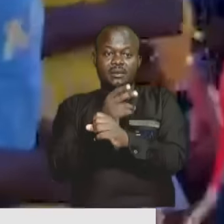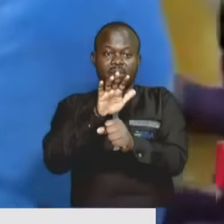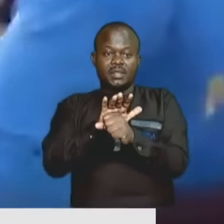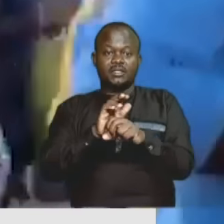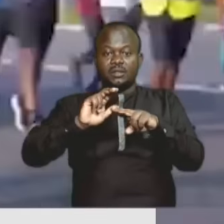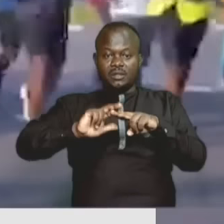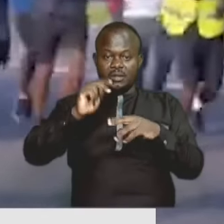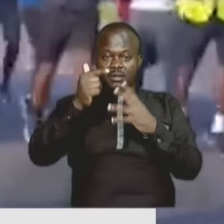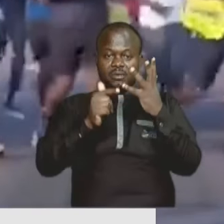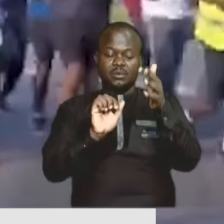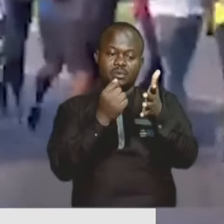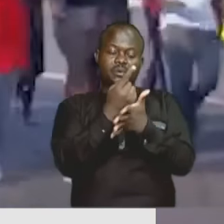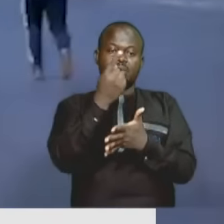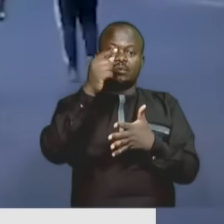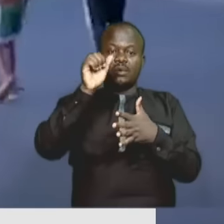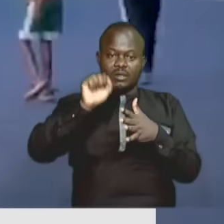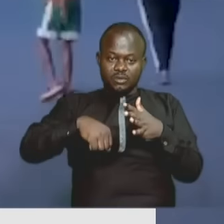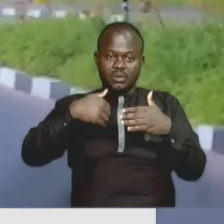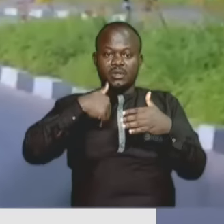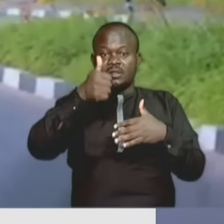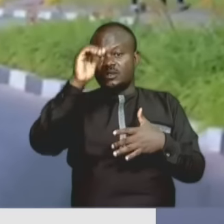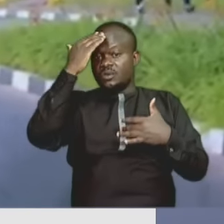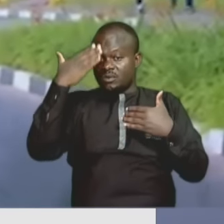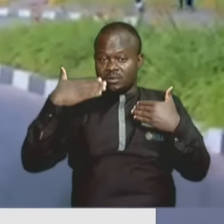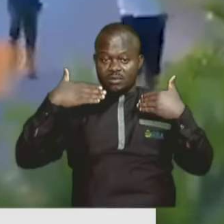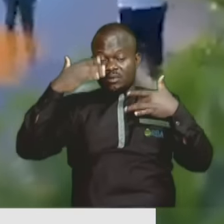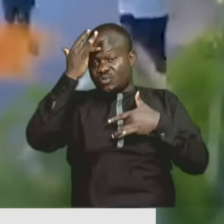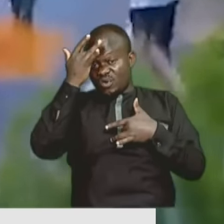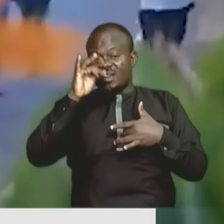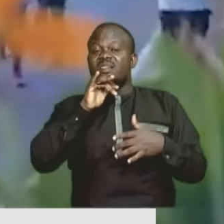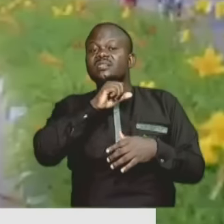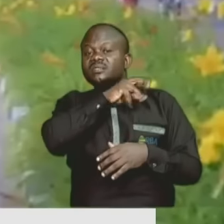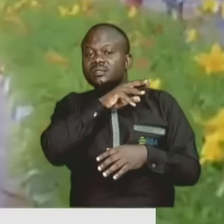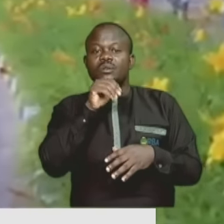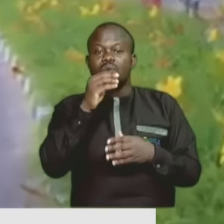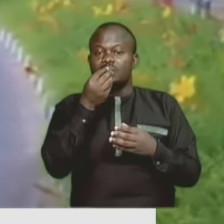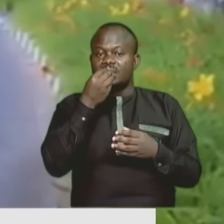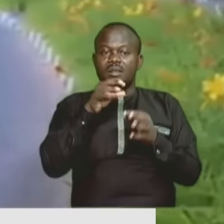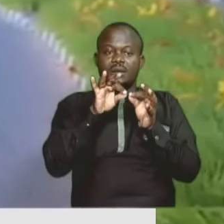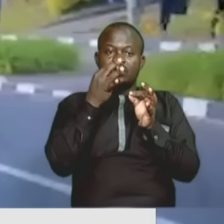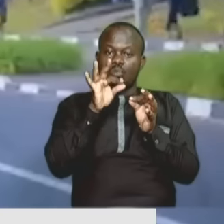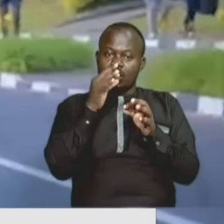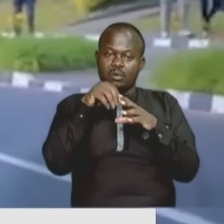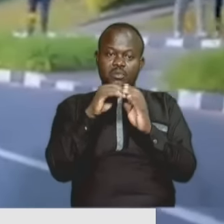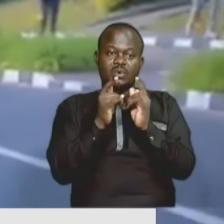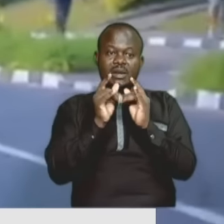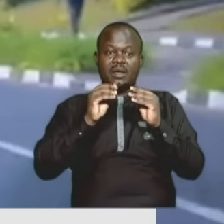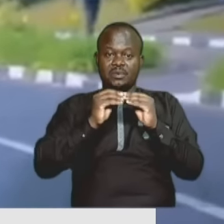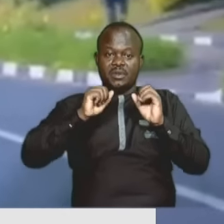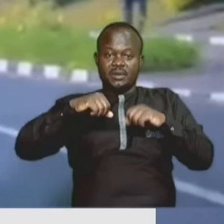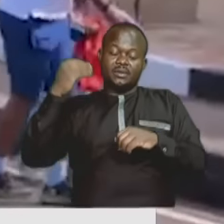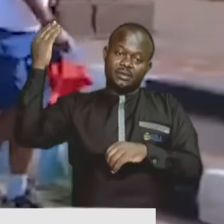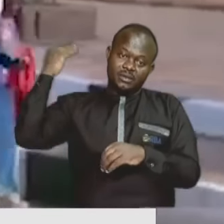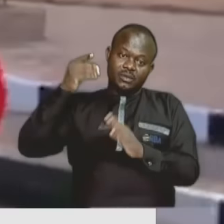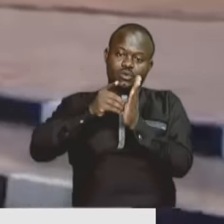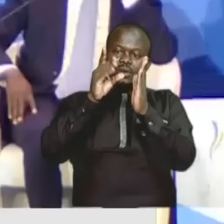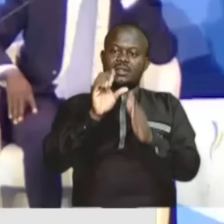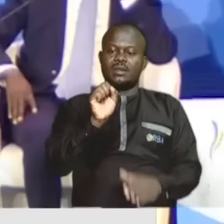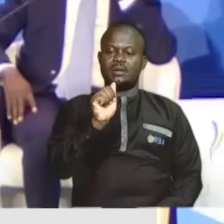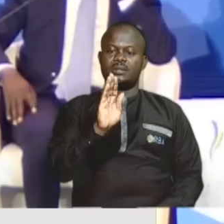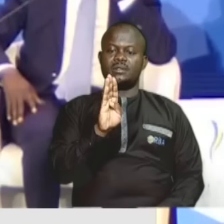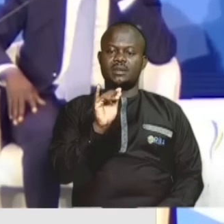ibintu bituma bashobora kugira izo ndwara zitandura ndetse no kutarya imboga. Mu nama y'umushyikirano iheruka, Dr. Sabe